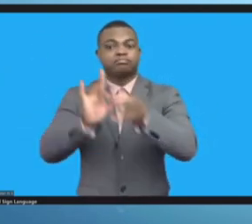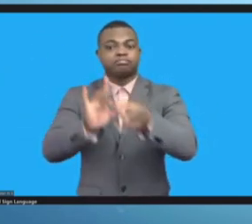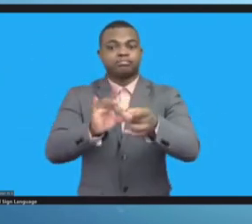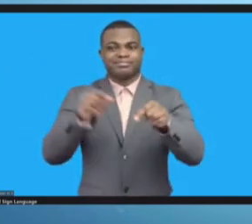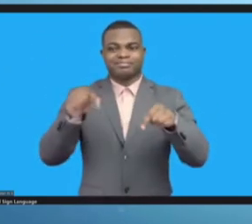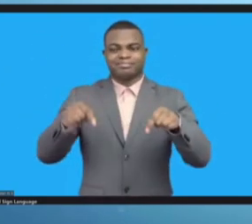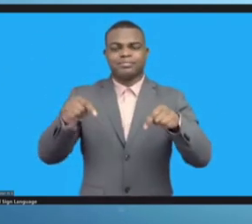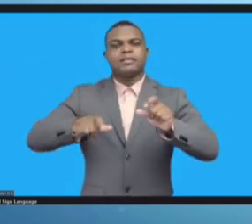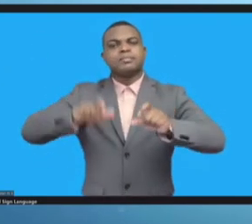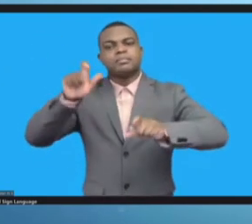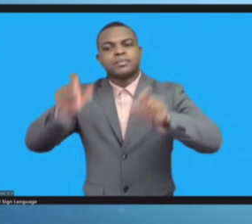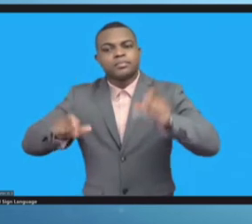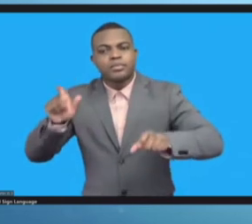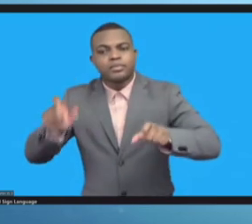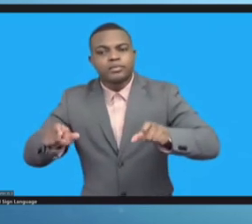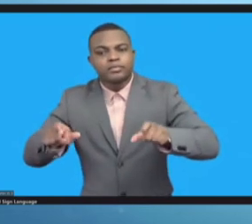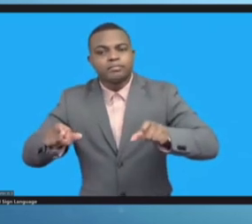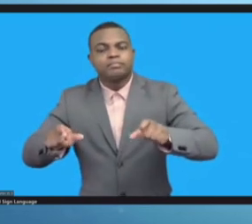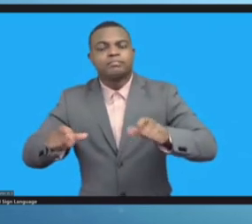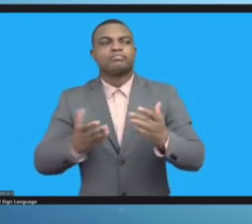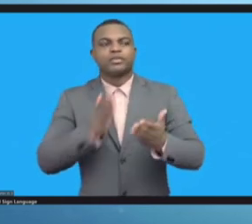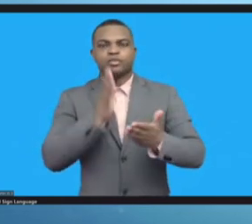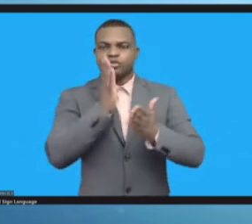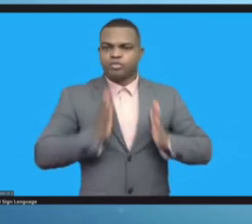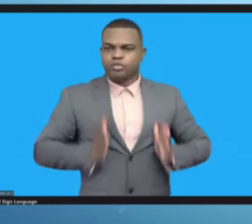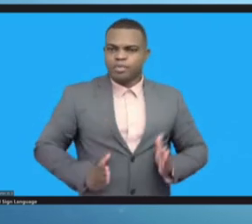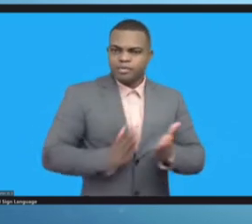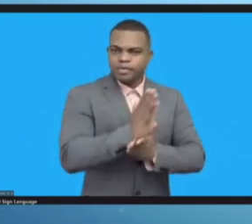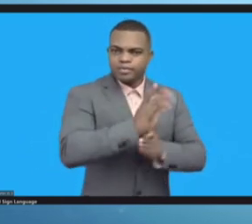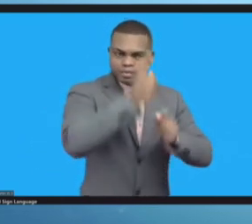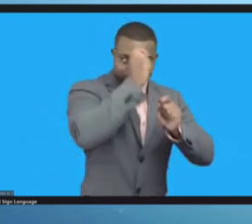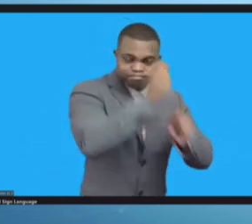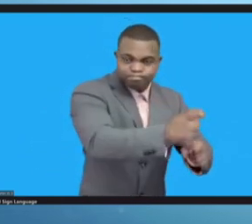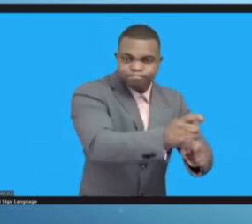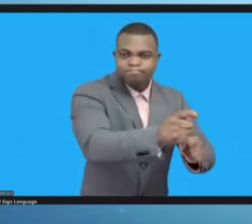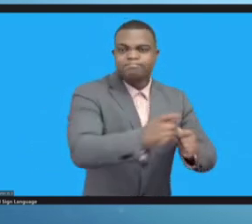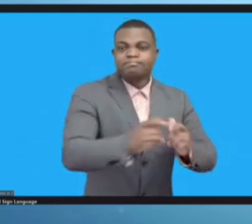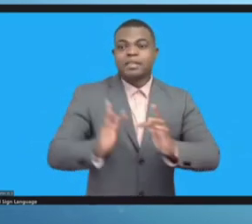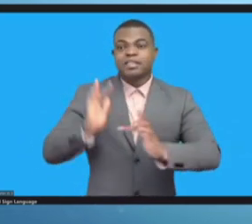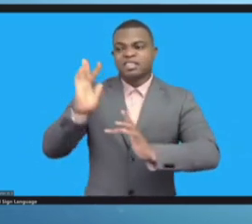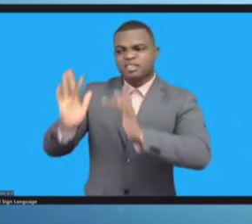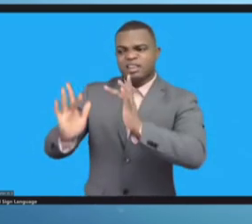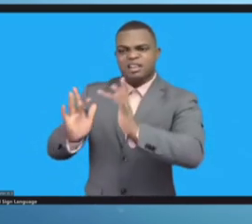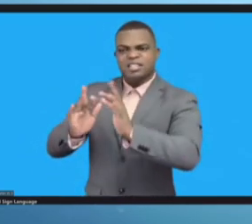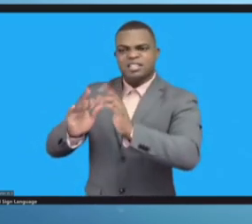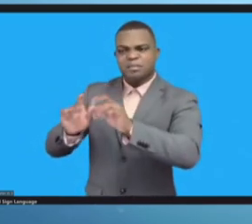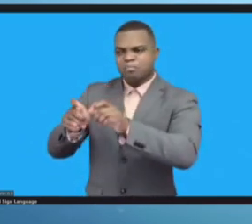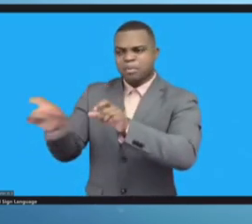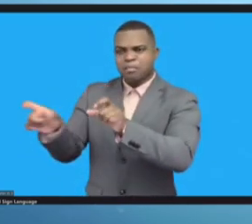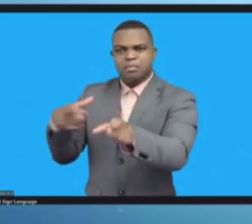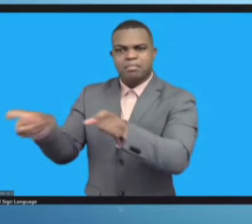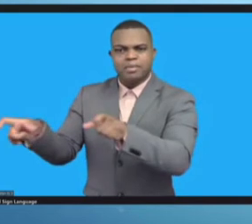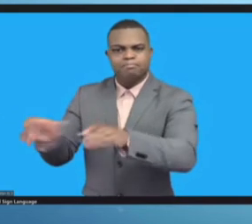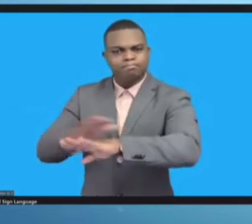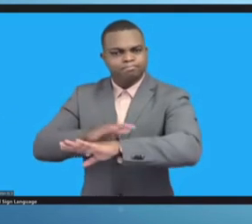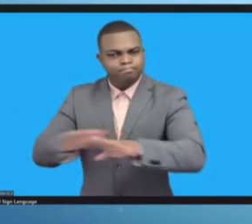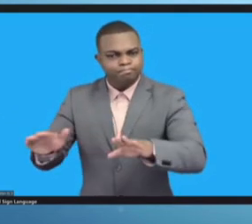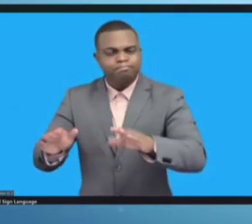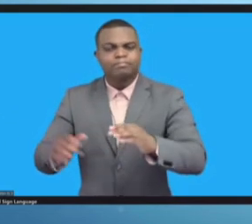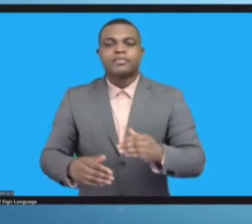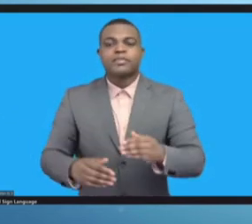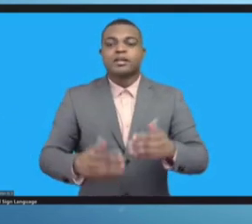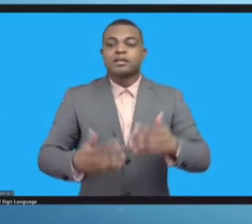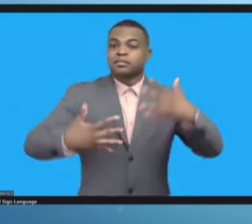éliminer la fragmentation numérique, la gouvernance de la sécurité des données, la transparence